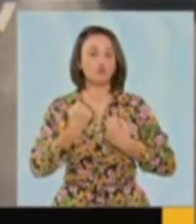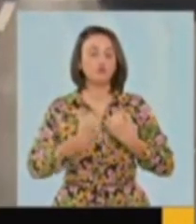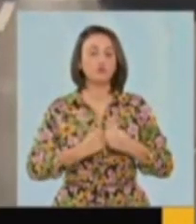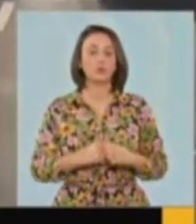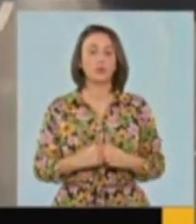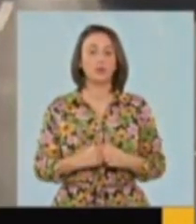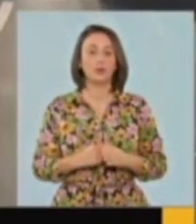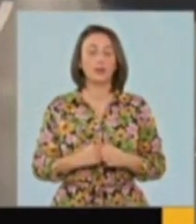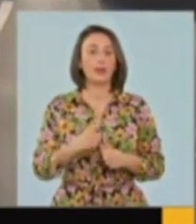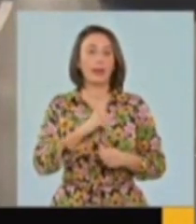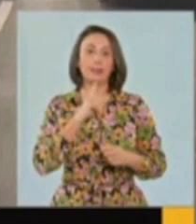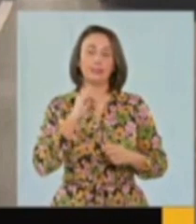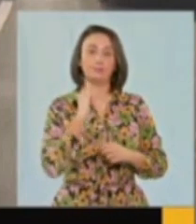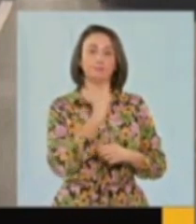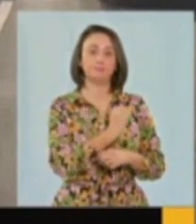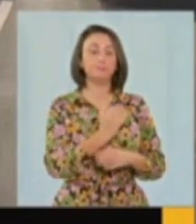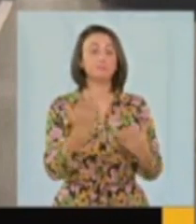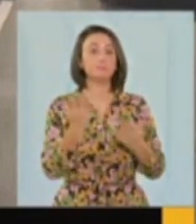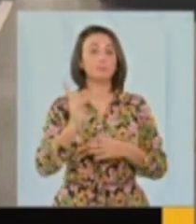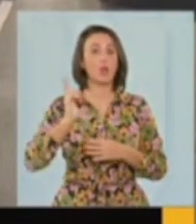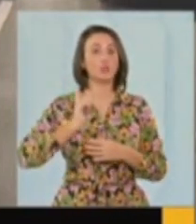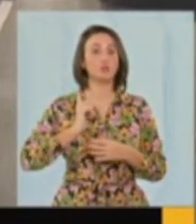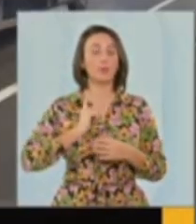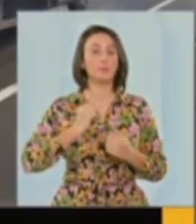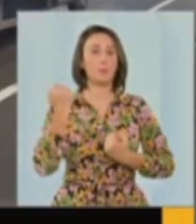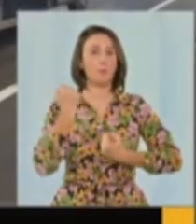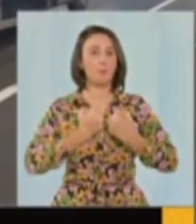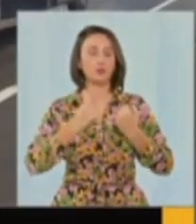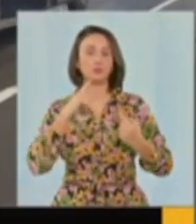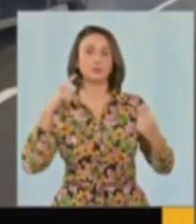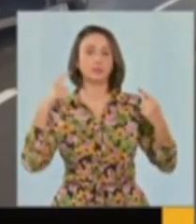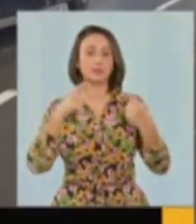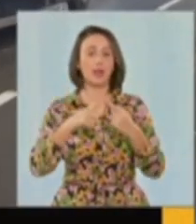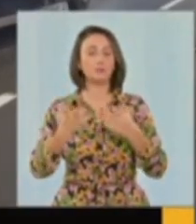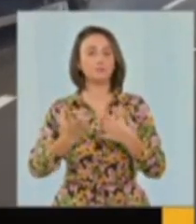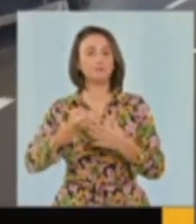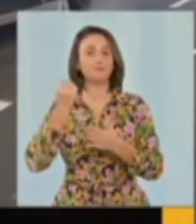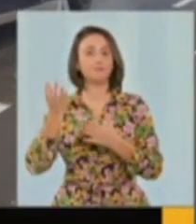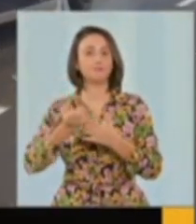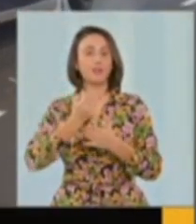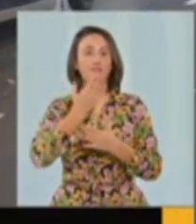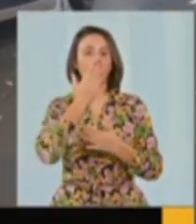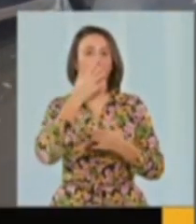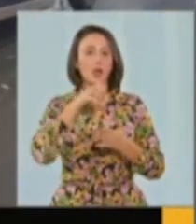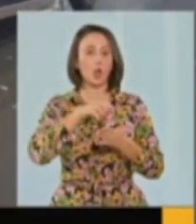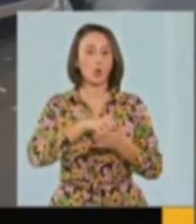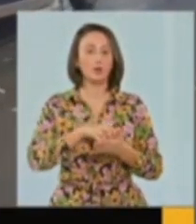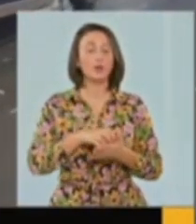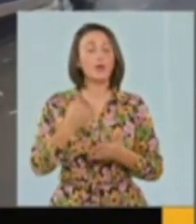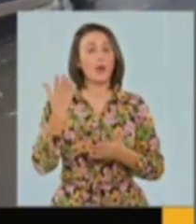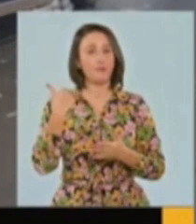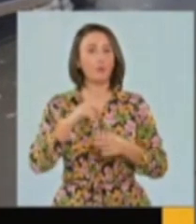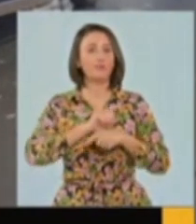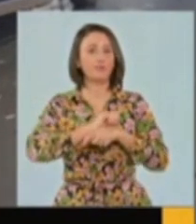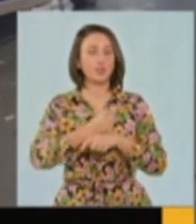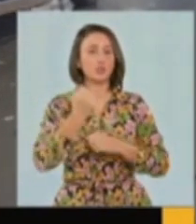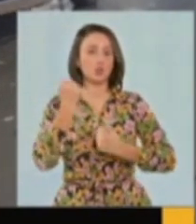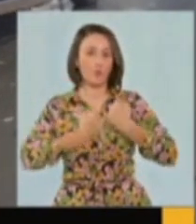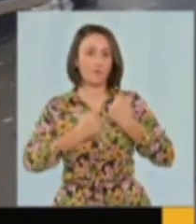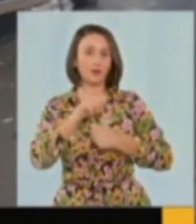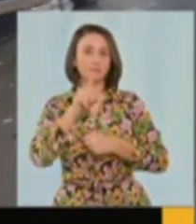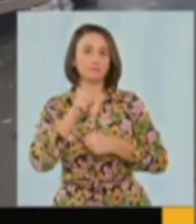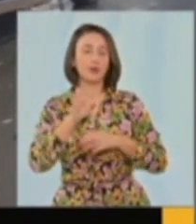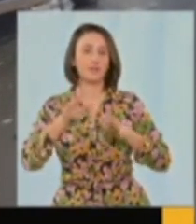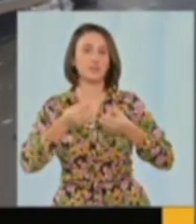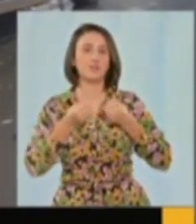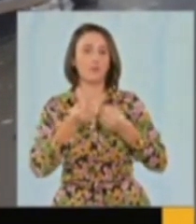4 autovehicule nedeplasabile, care așteaptă vehicule destinate de panări pentru a fi ridicate de la fața locului. Aveau viteză șoferii?